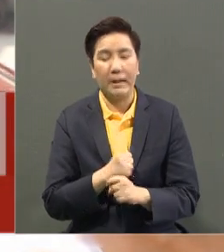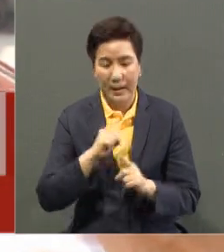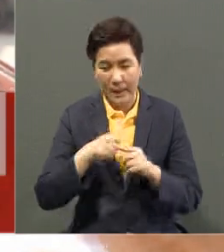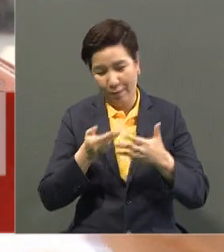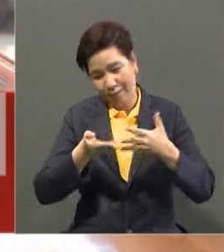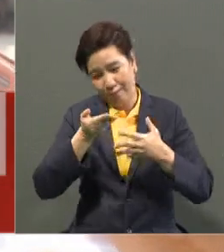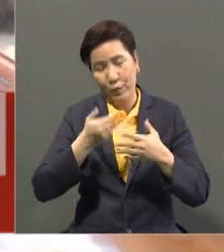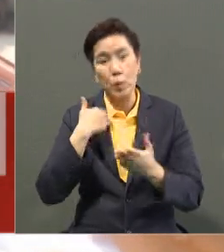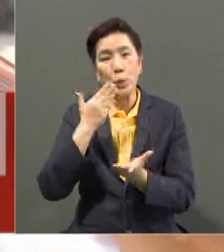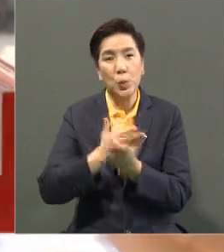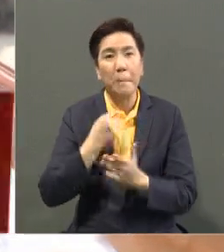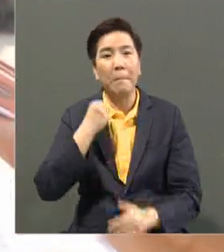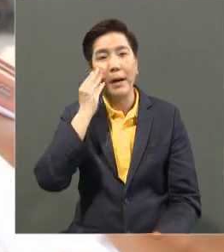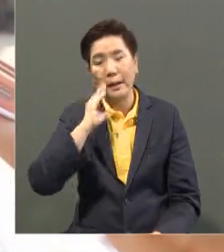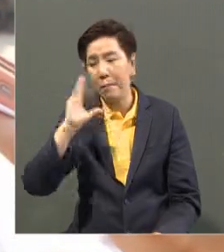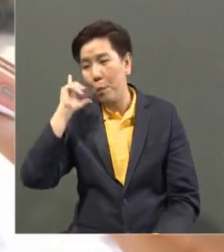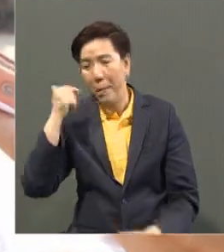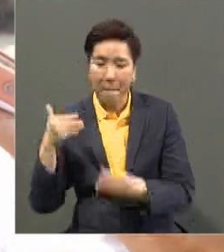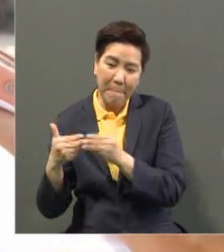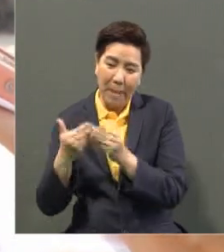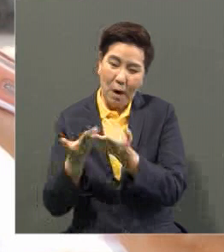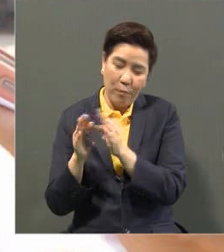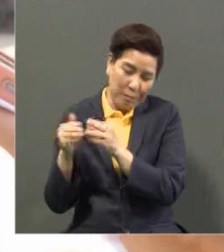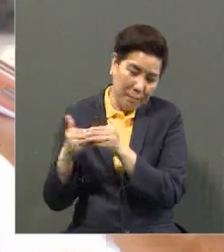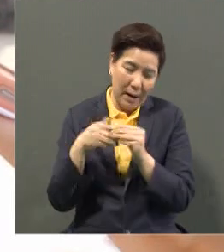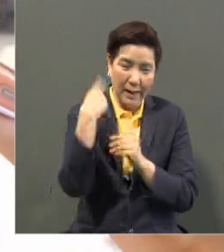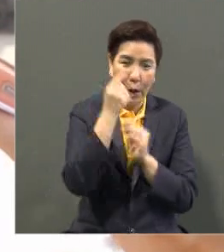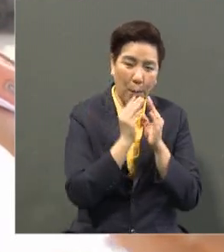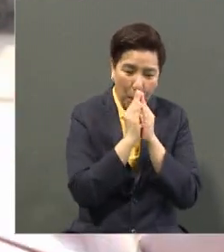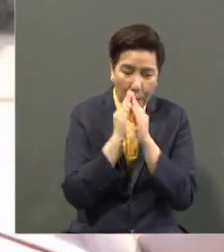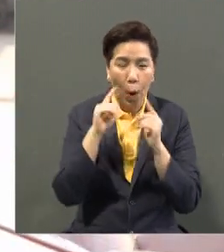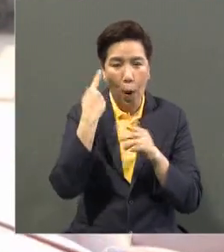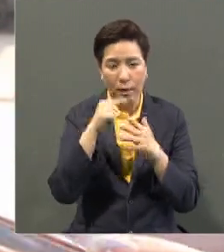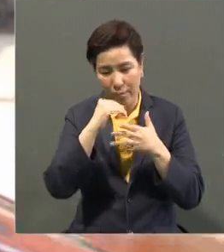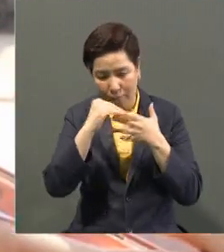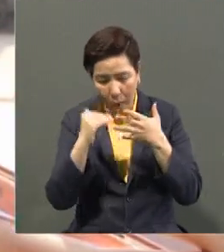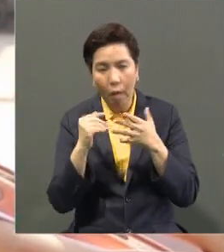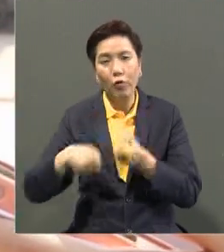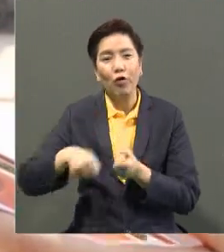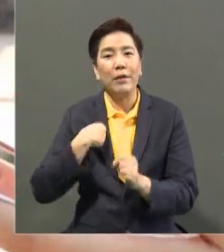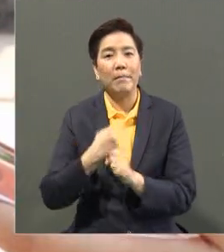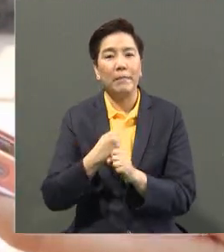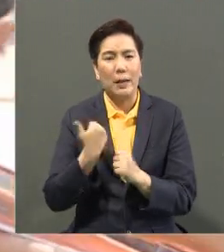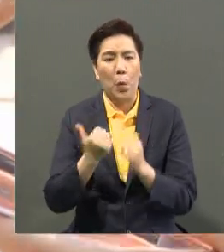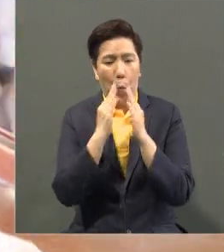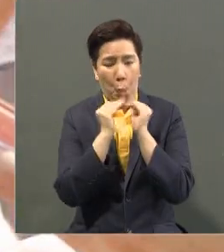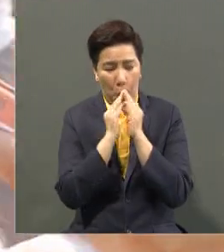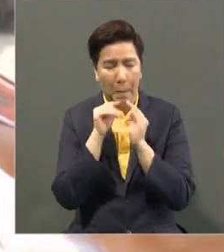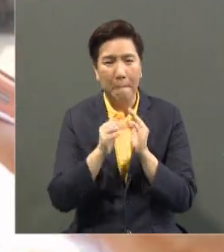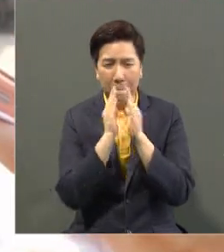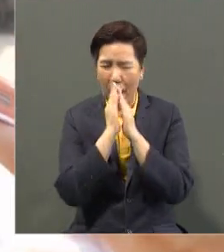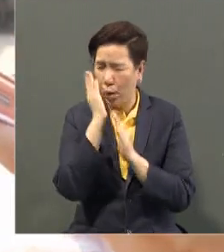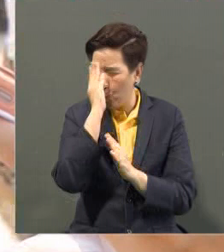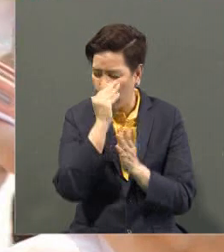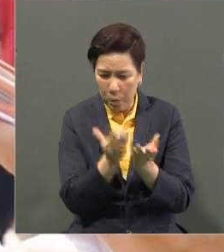ได้มีโอกาสกลับบ้านก็เลยพาคุณพ่อคุณแม่ครอบครัวมาไหว้พระทำบุญเป็นวัดคู่บ้านคู่เมืองนะพระก็สวยแล้ว